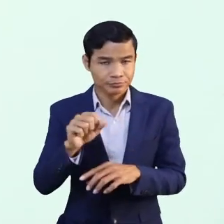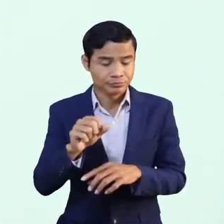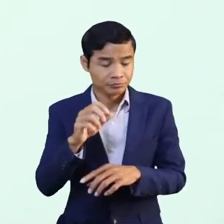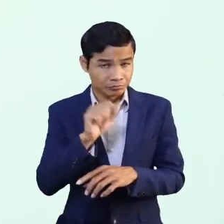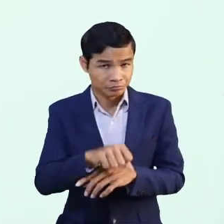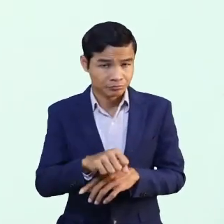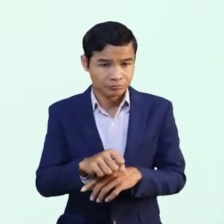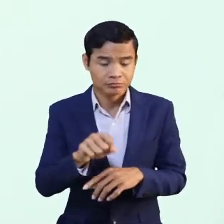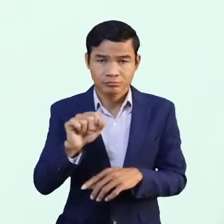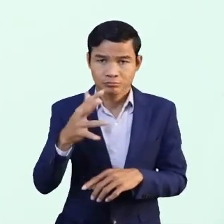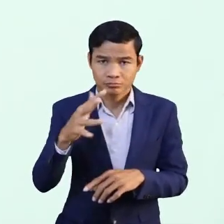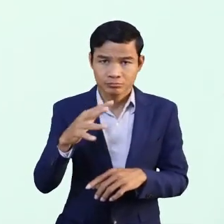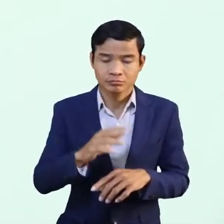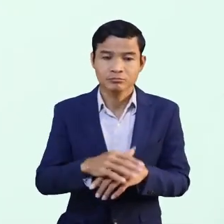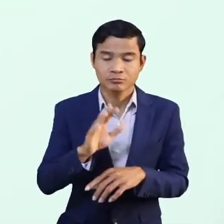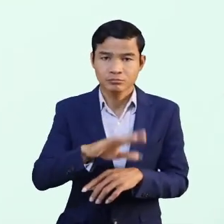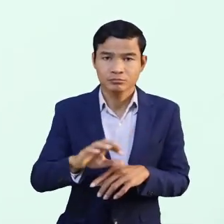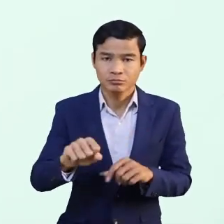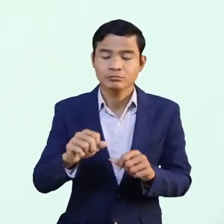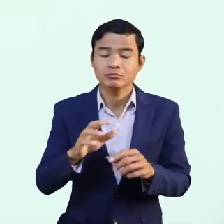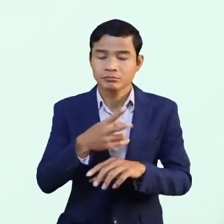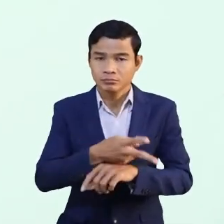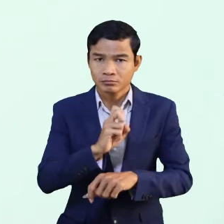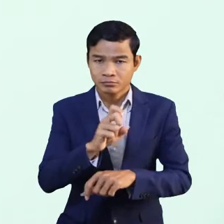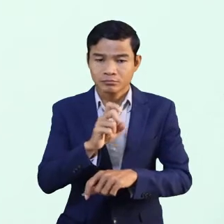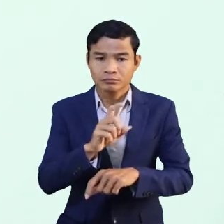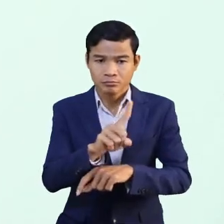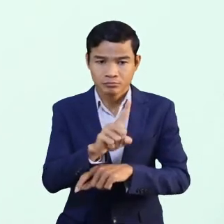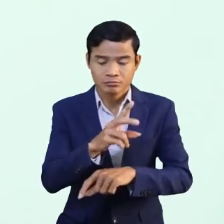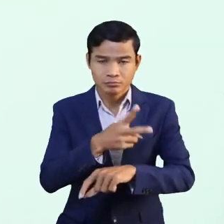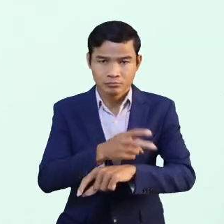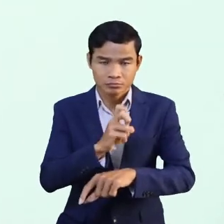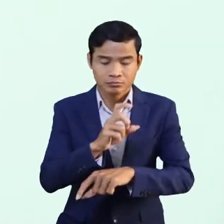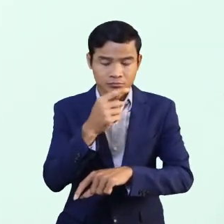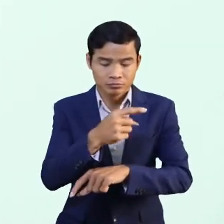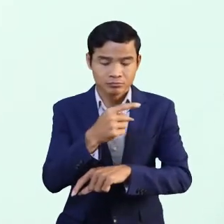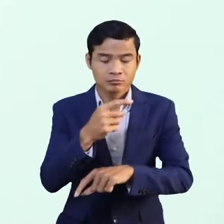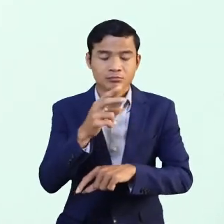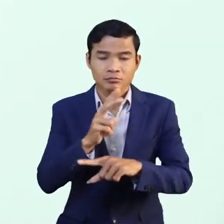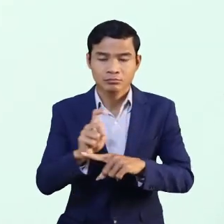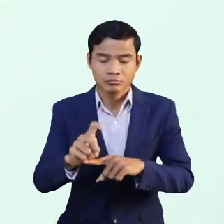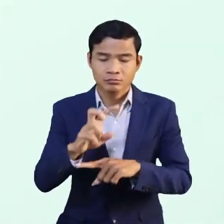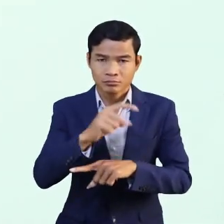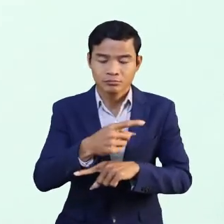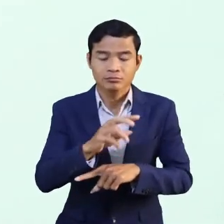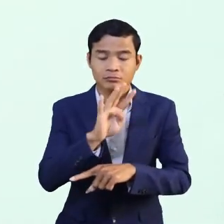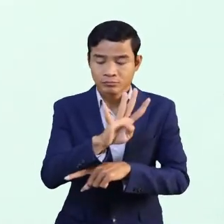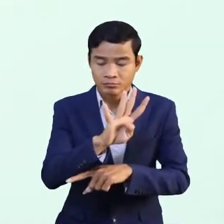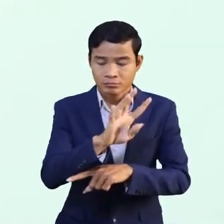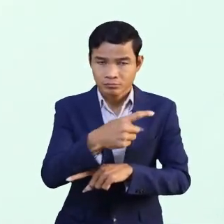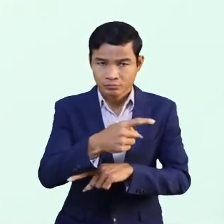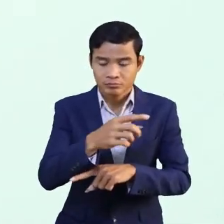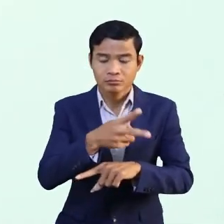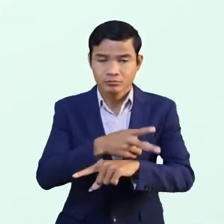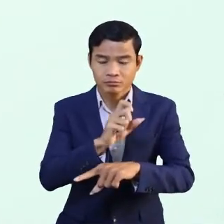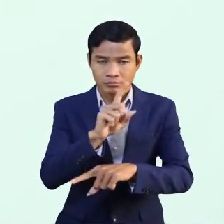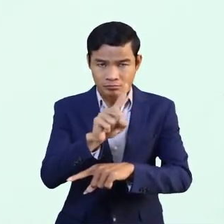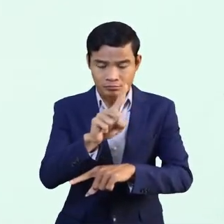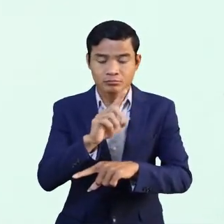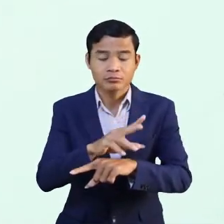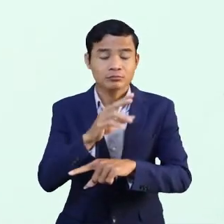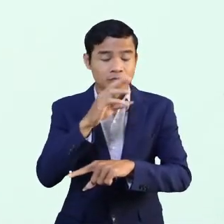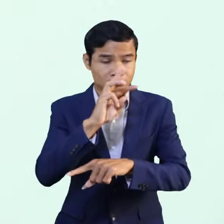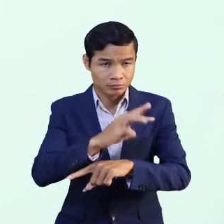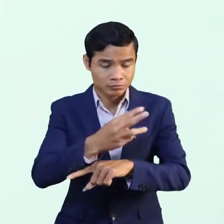ក6បានទេកូនចាមិនបានទេអញ្ចឹងយើងត្រូវខ្ចីចៃមួយពីខ្ទង់ពាន់អញ្ចឹង4000ឲ្យគេខ្ចីឲ្យមួយនៅសាល